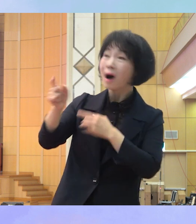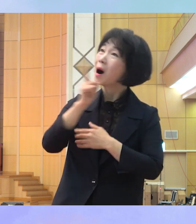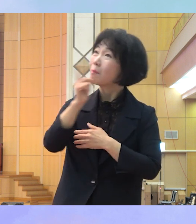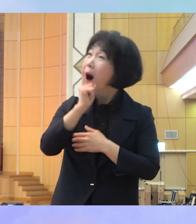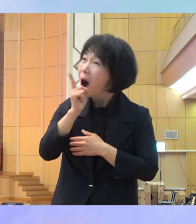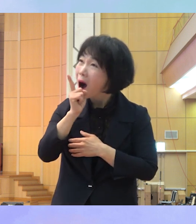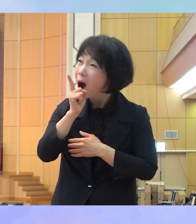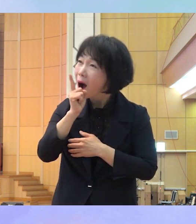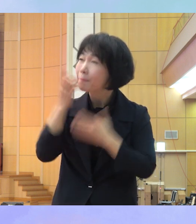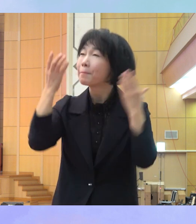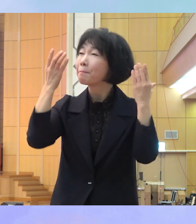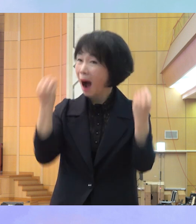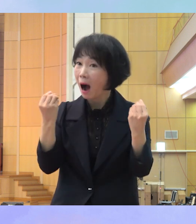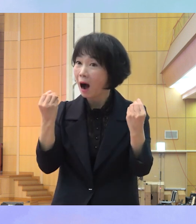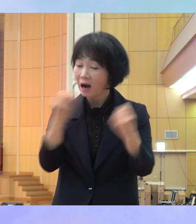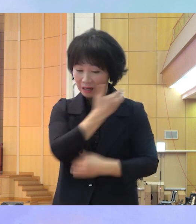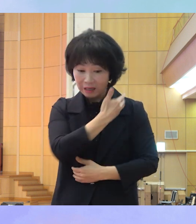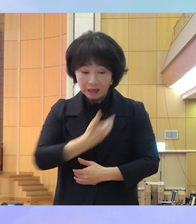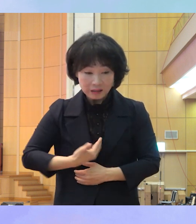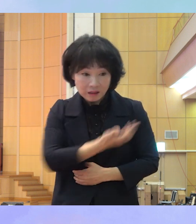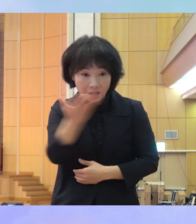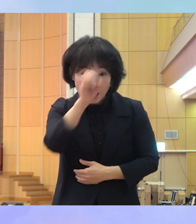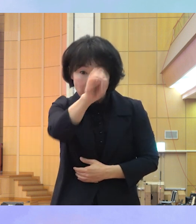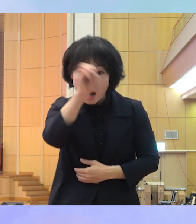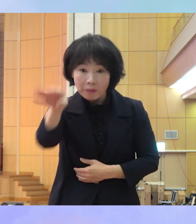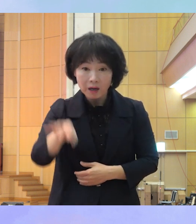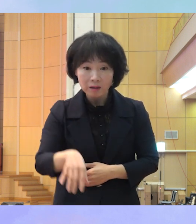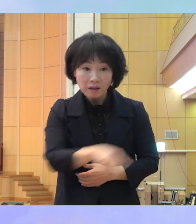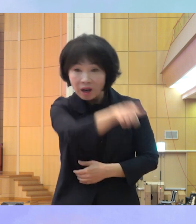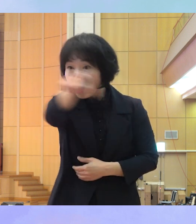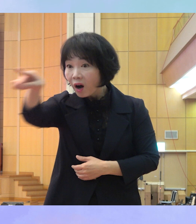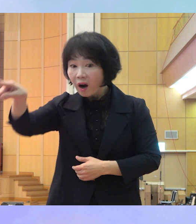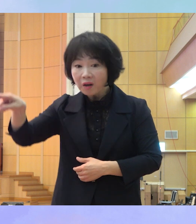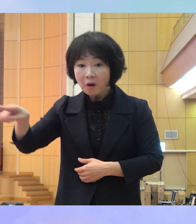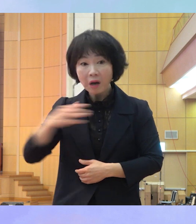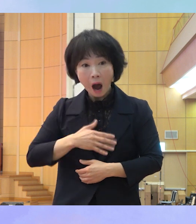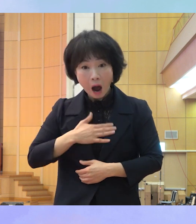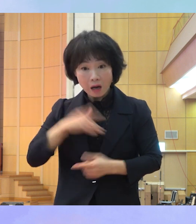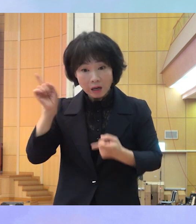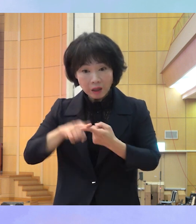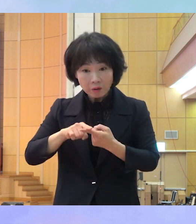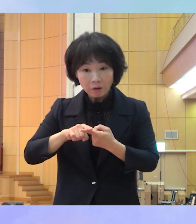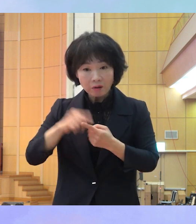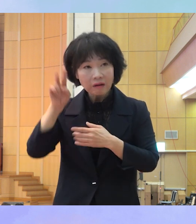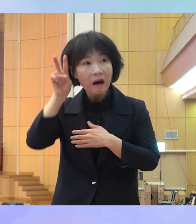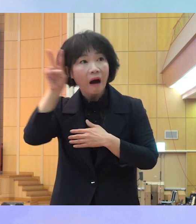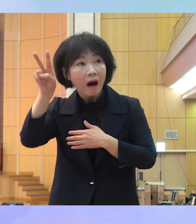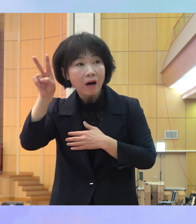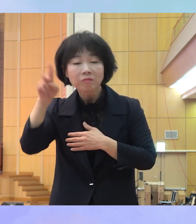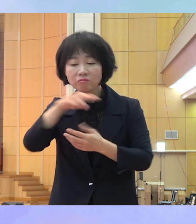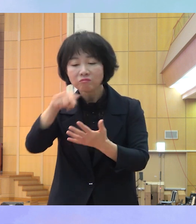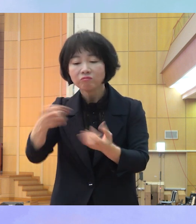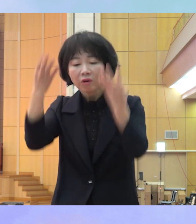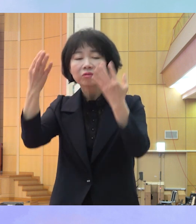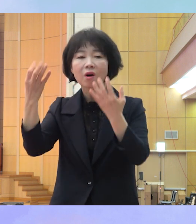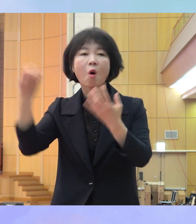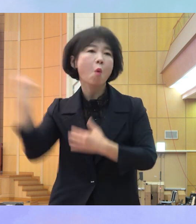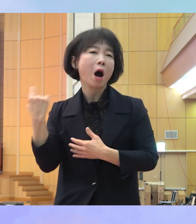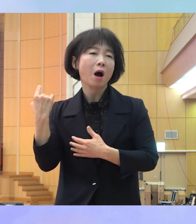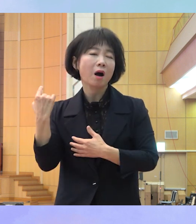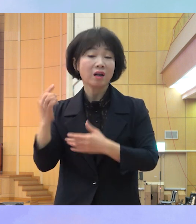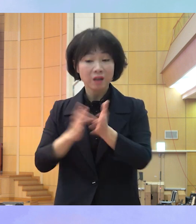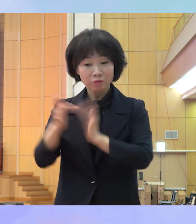이 말씀을 다 마치시고 제자들에게 이르시되 너희의 아는 바와 같이 이틀을 지나면 유월절이라.